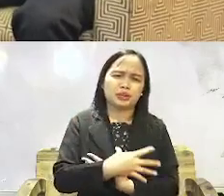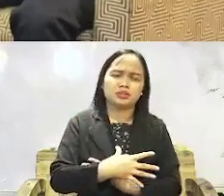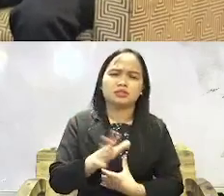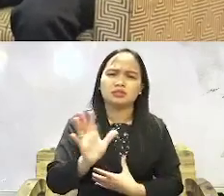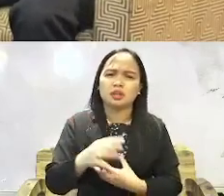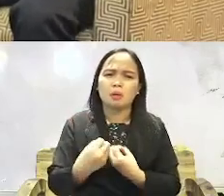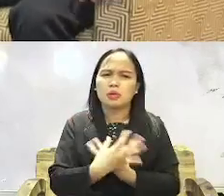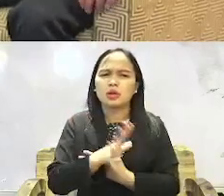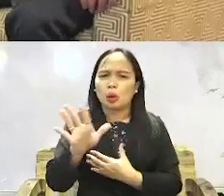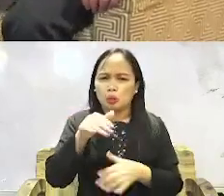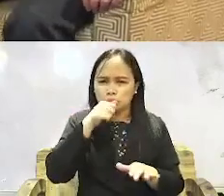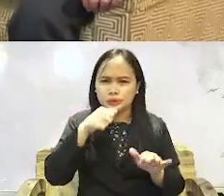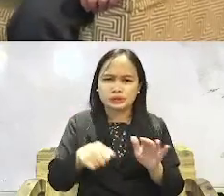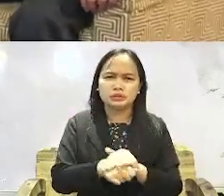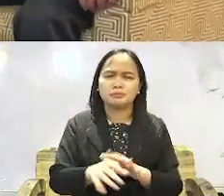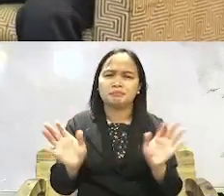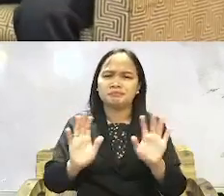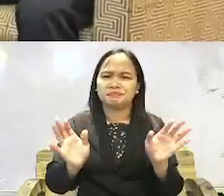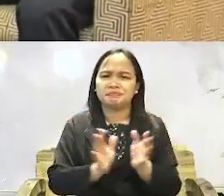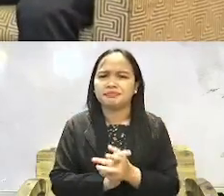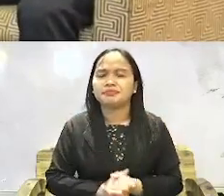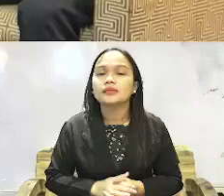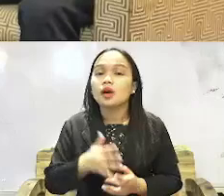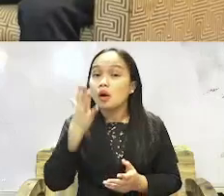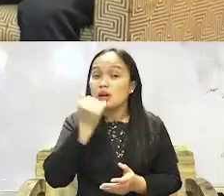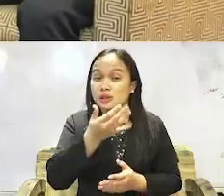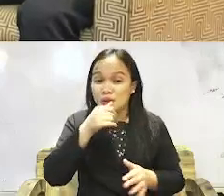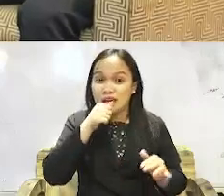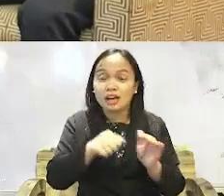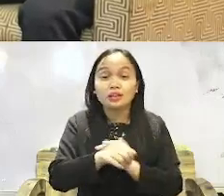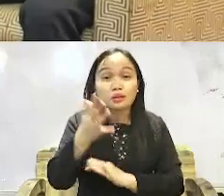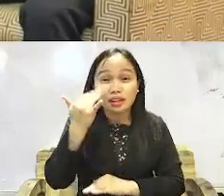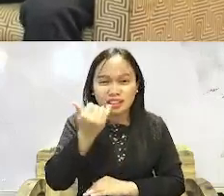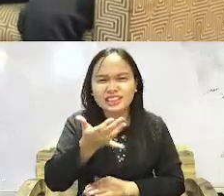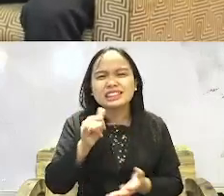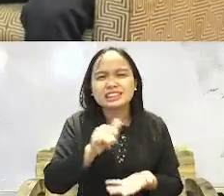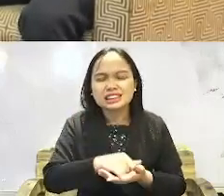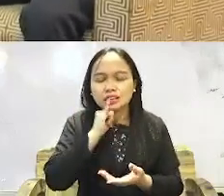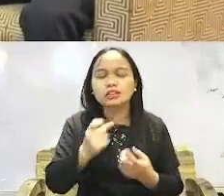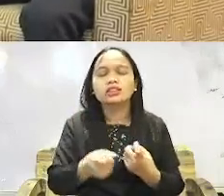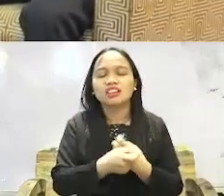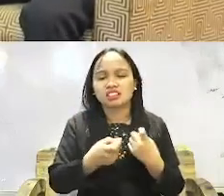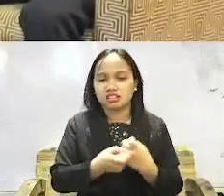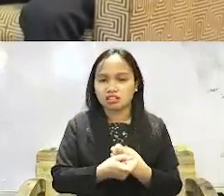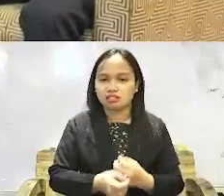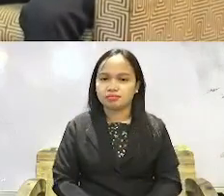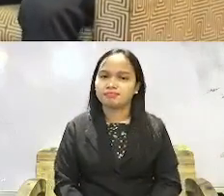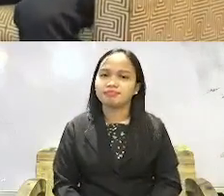Huwag mo itago. Oh, pero kaya mo tinatago, kasi kasalanan yan. Yeah. Amen.